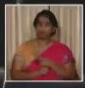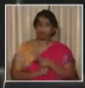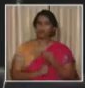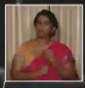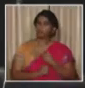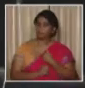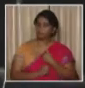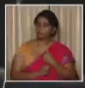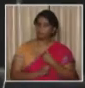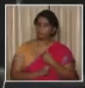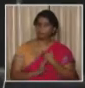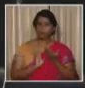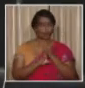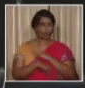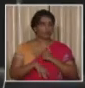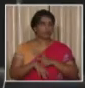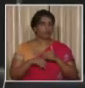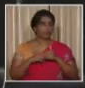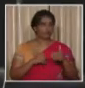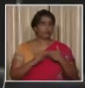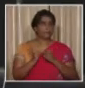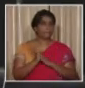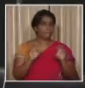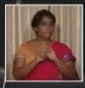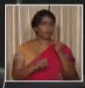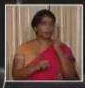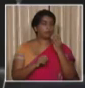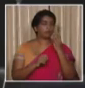මම පසුගිය කාලය තුළදී මාධ්‍ය තුනෙන්ම